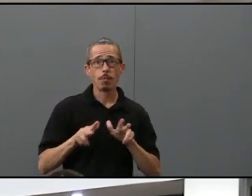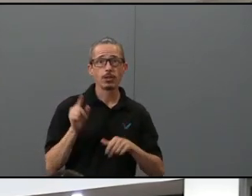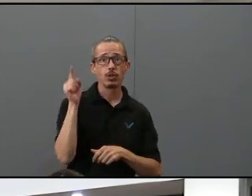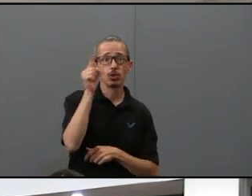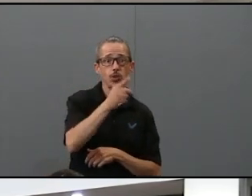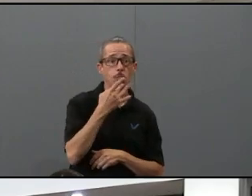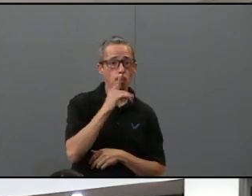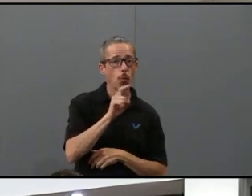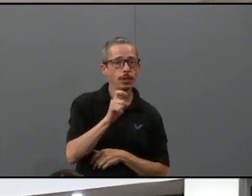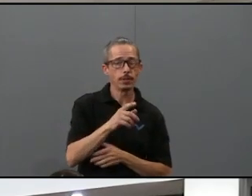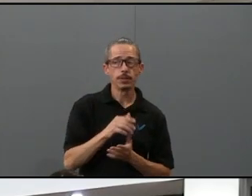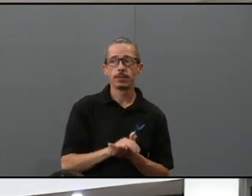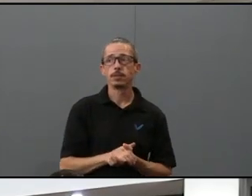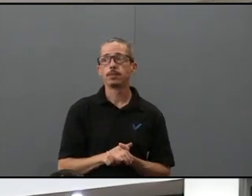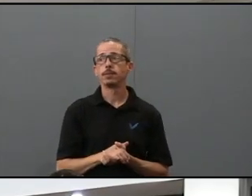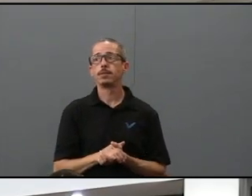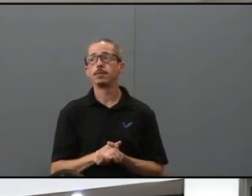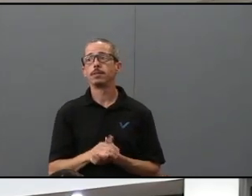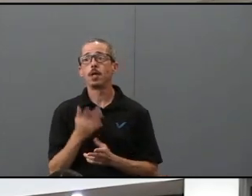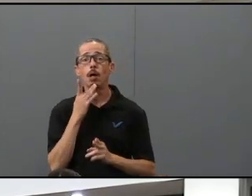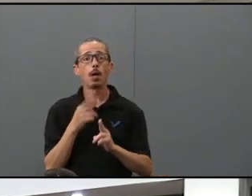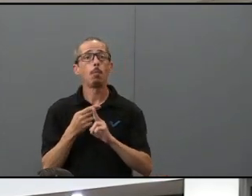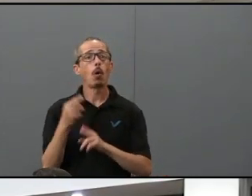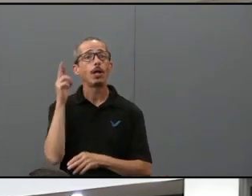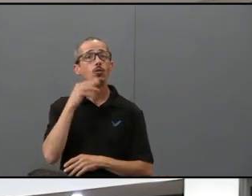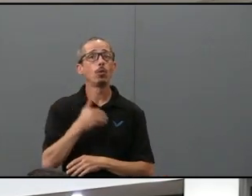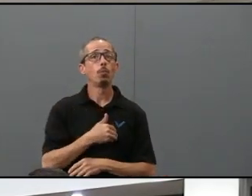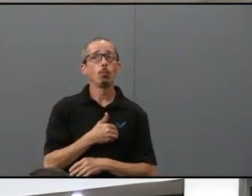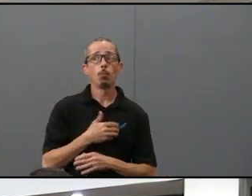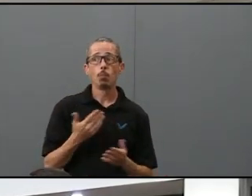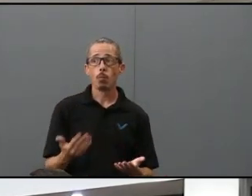question voici la réponse